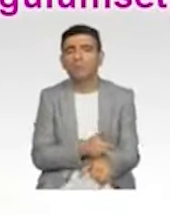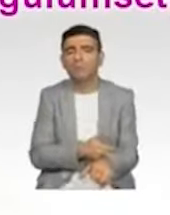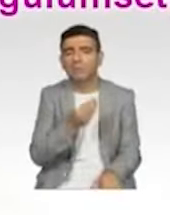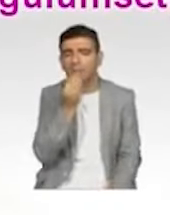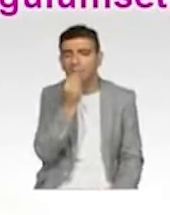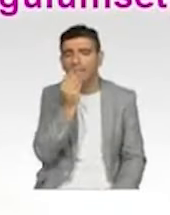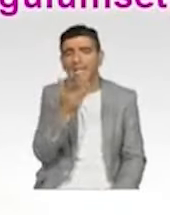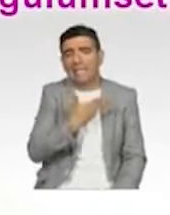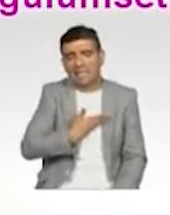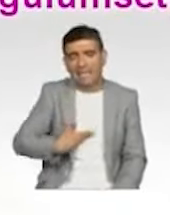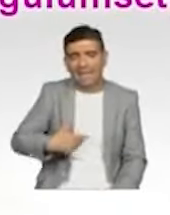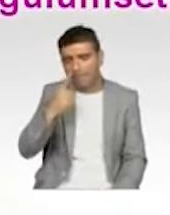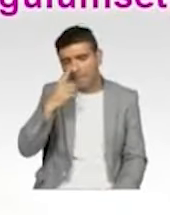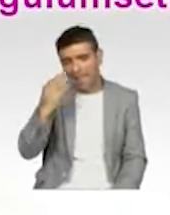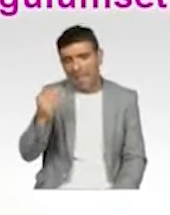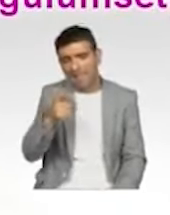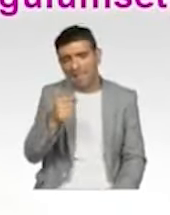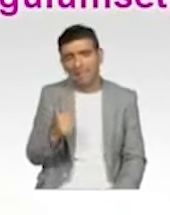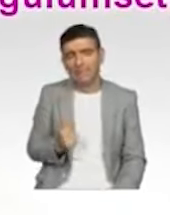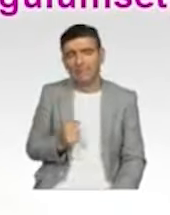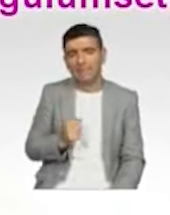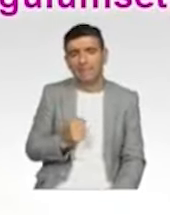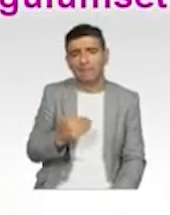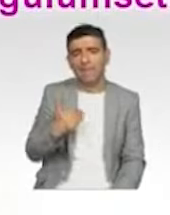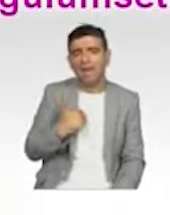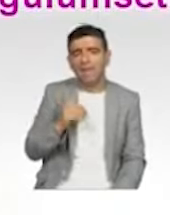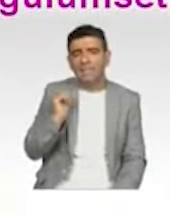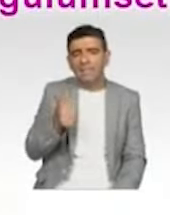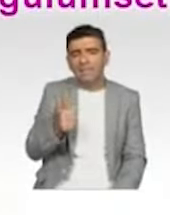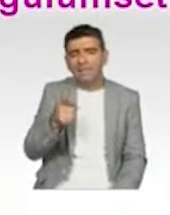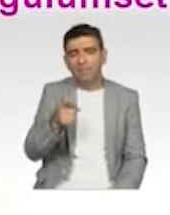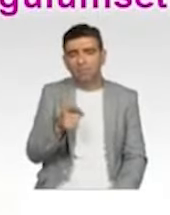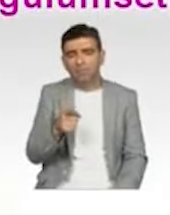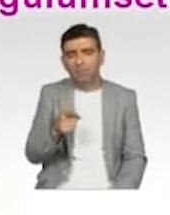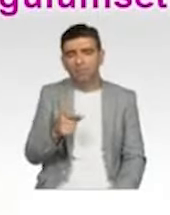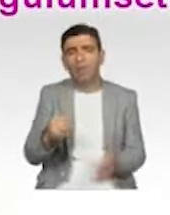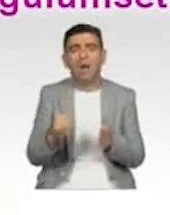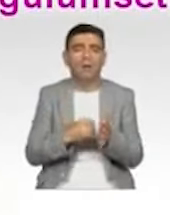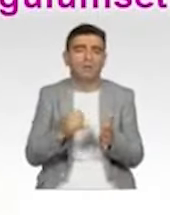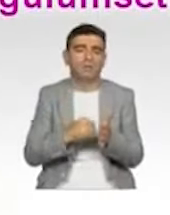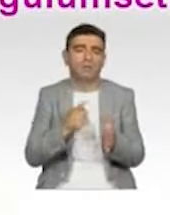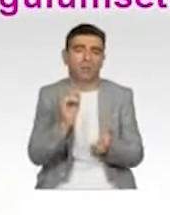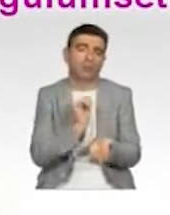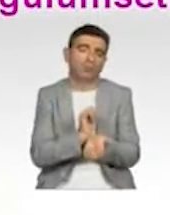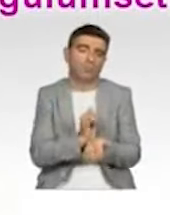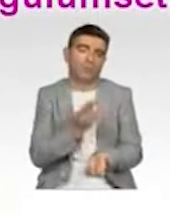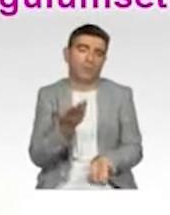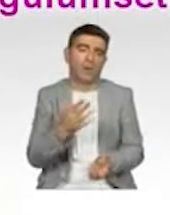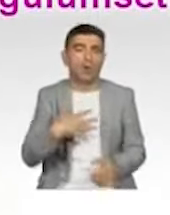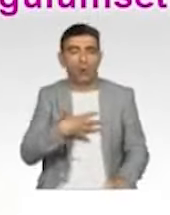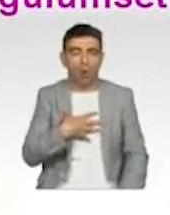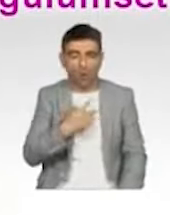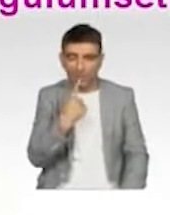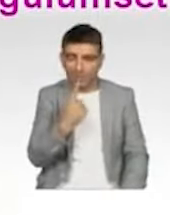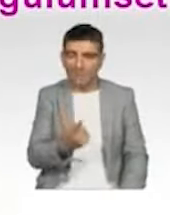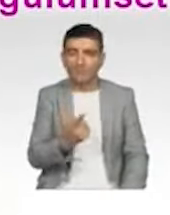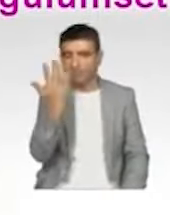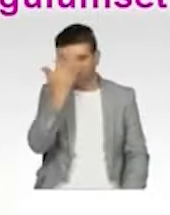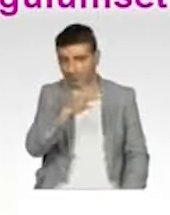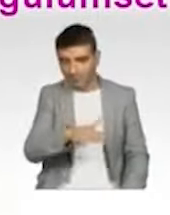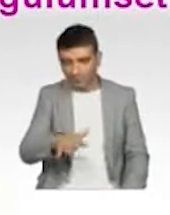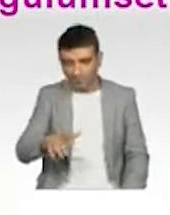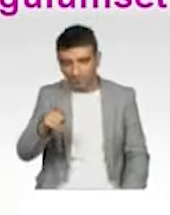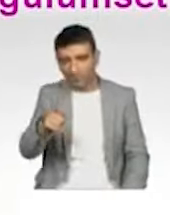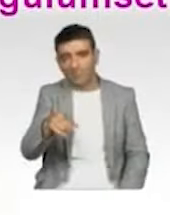yemeklerini sevdin, beğendin? Ya ben Gaziantep mutfağı zaten hani evet, söylemeye doğru. Gerek yok. Konya mutfağını severim, Karadeniz